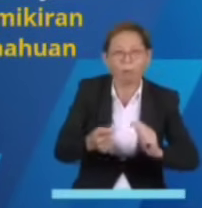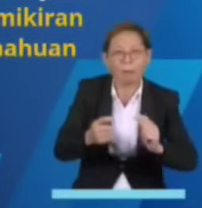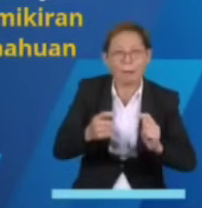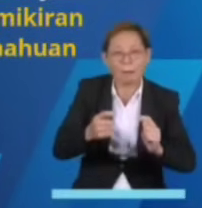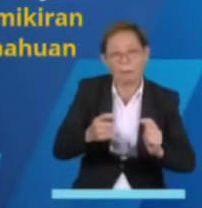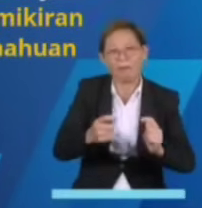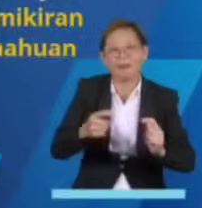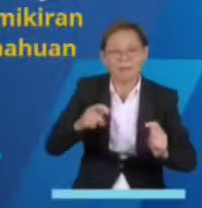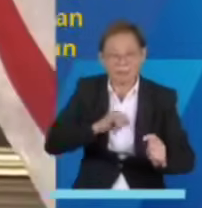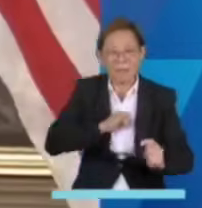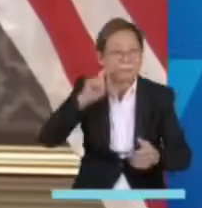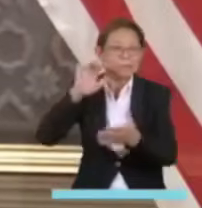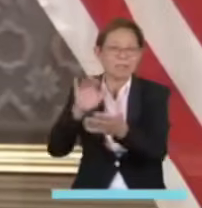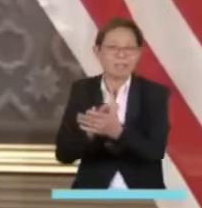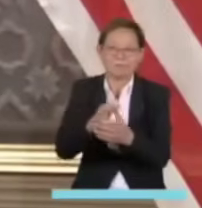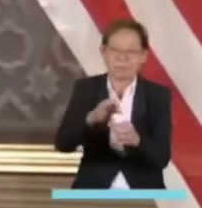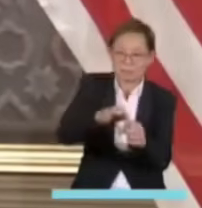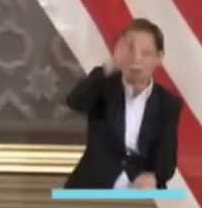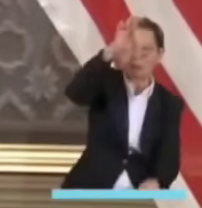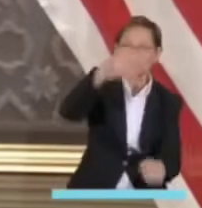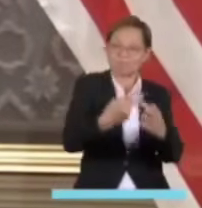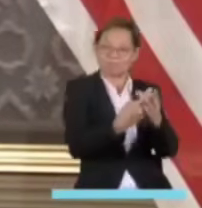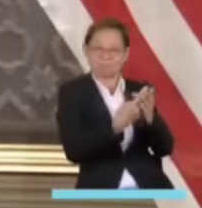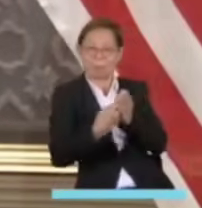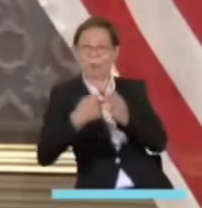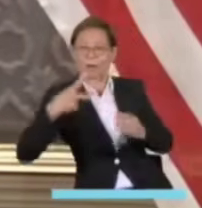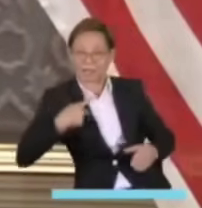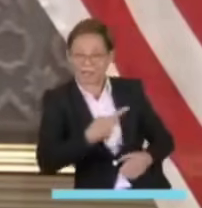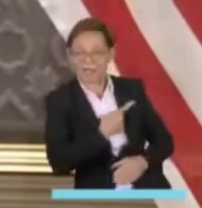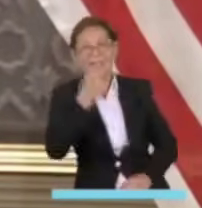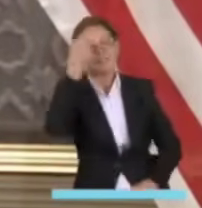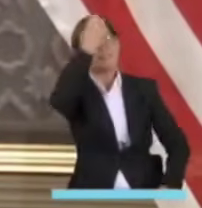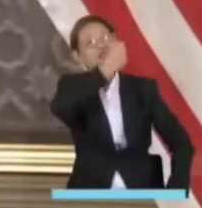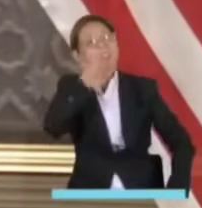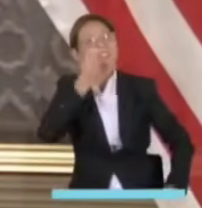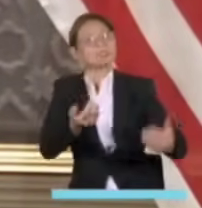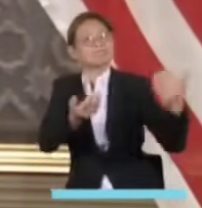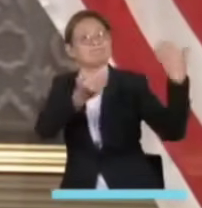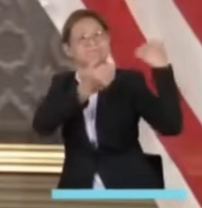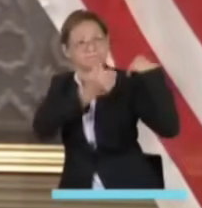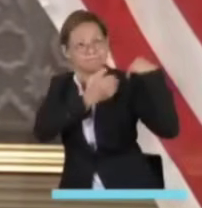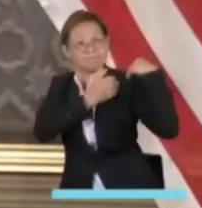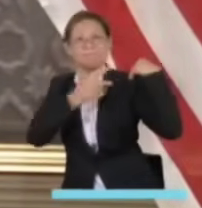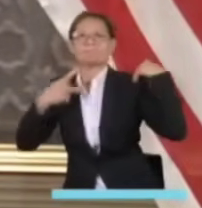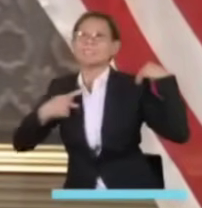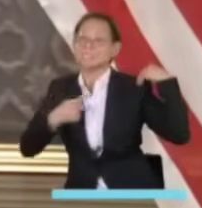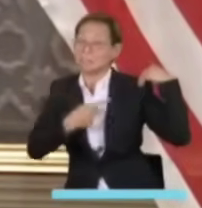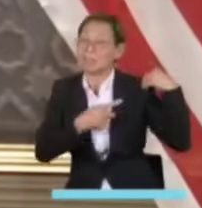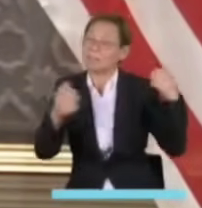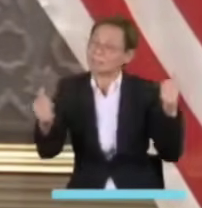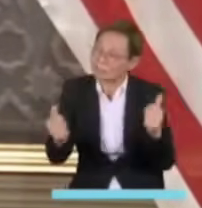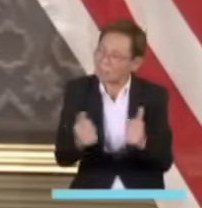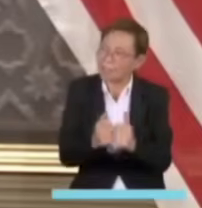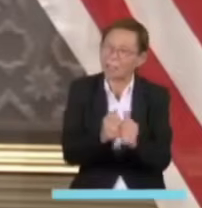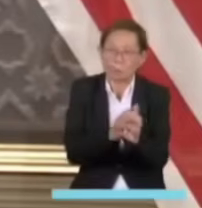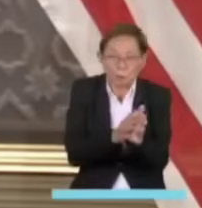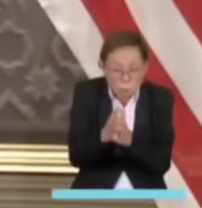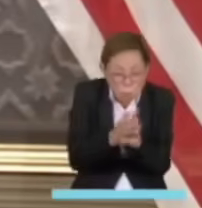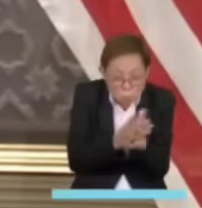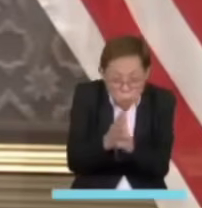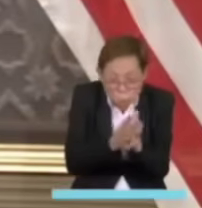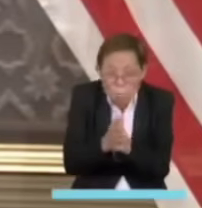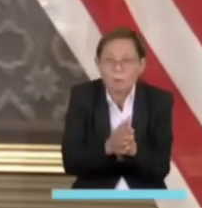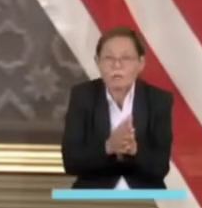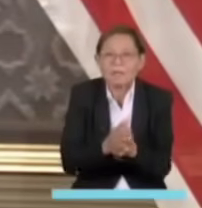Allah dengan semangat perpaduan kita, dengan sikap kita lebih bertanggungjawab, dengan kesungguhan kita